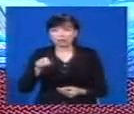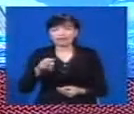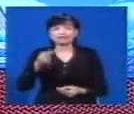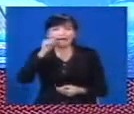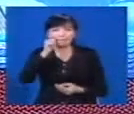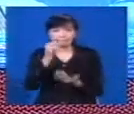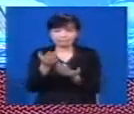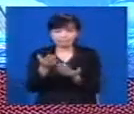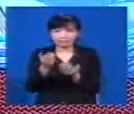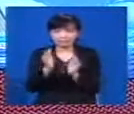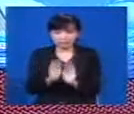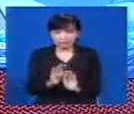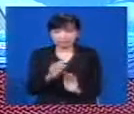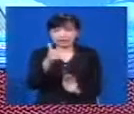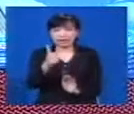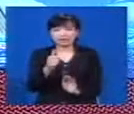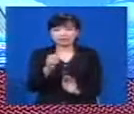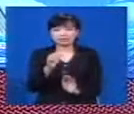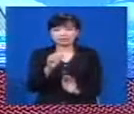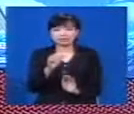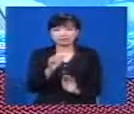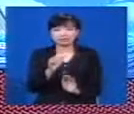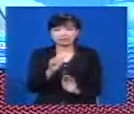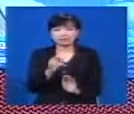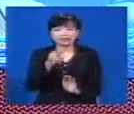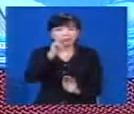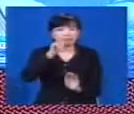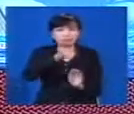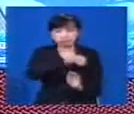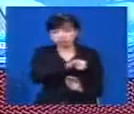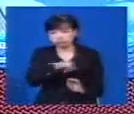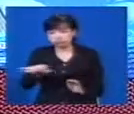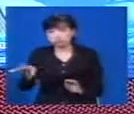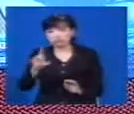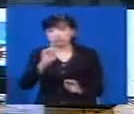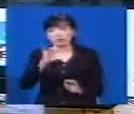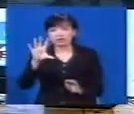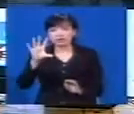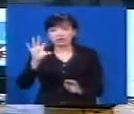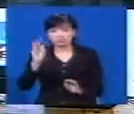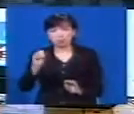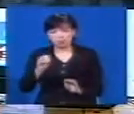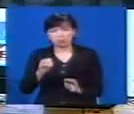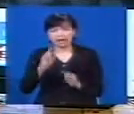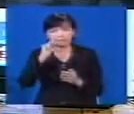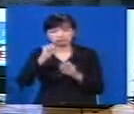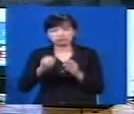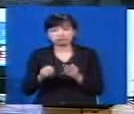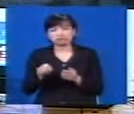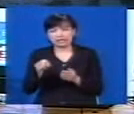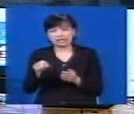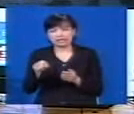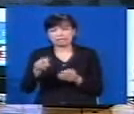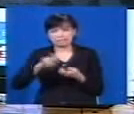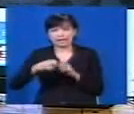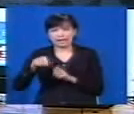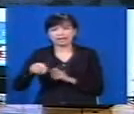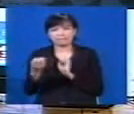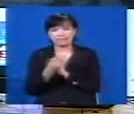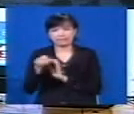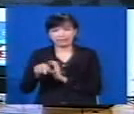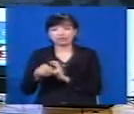ได้เพียง559ลูกบาศก์เมตรต่อวินาทีแต่น้ำไหลอยู่696ใช่ไหมฮะเกินเพราะนั้นตรงนี้ก็ต้องรอการระบายเพราะตอน